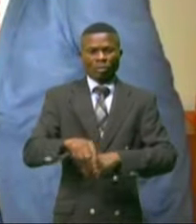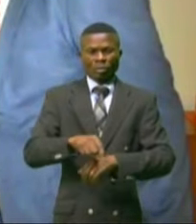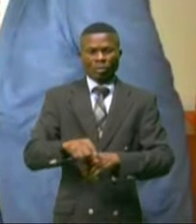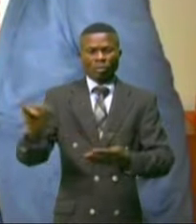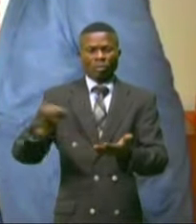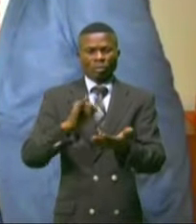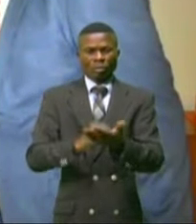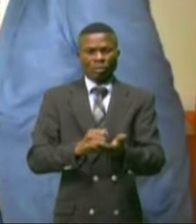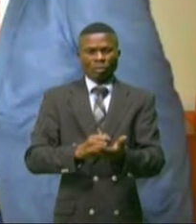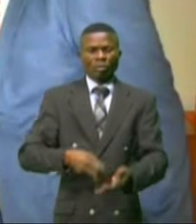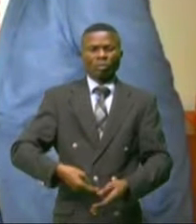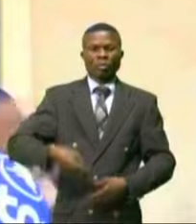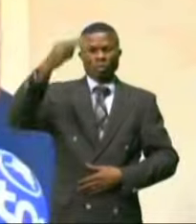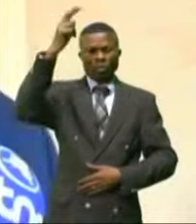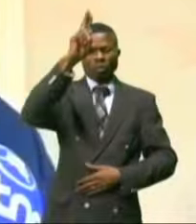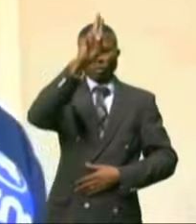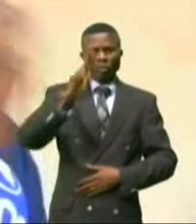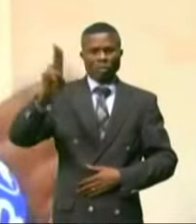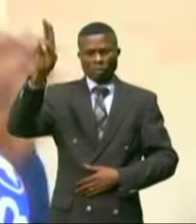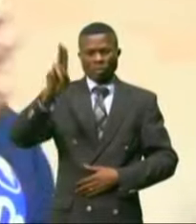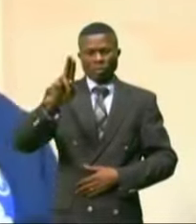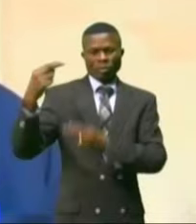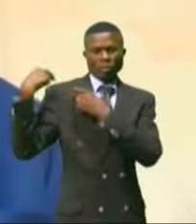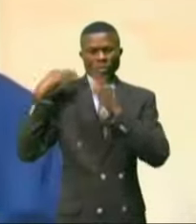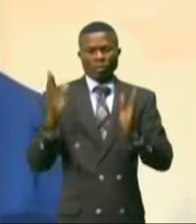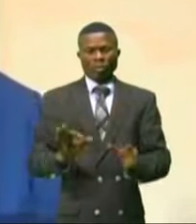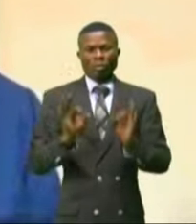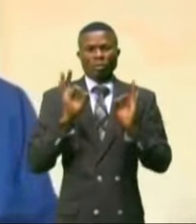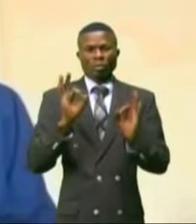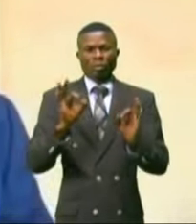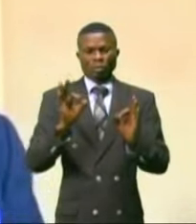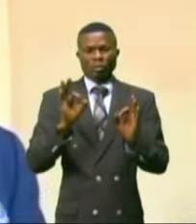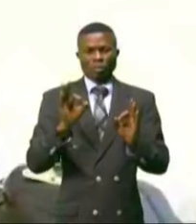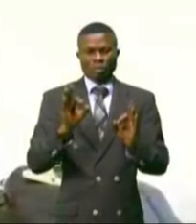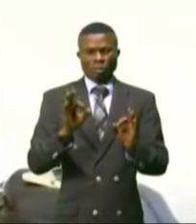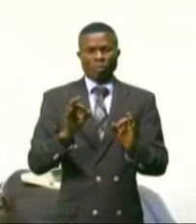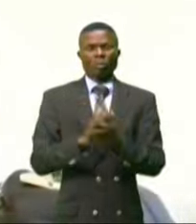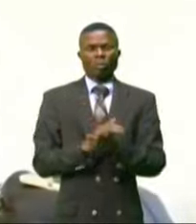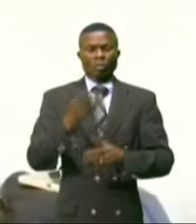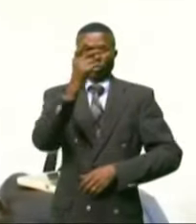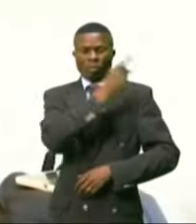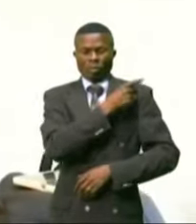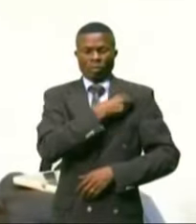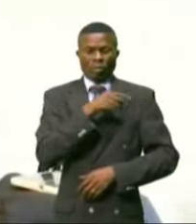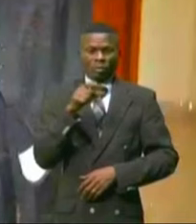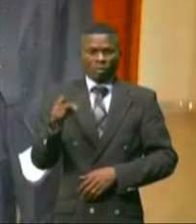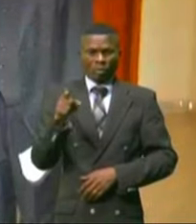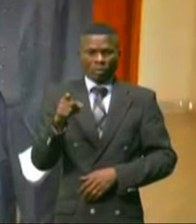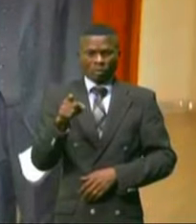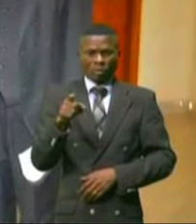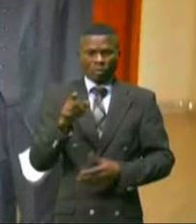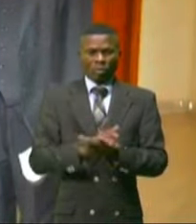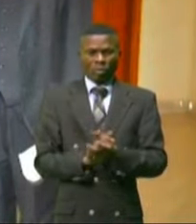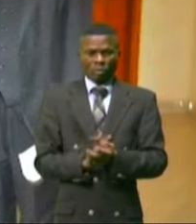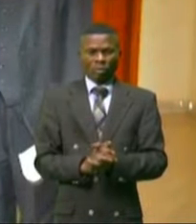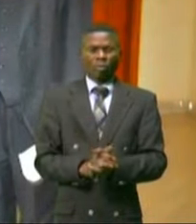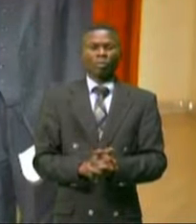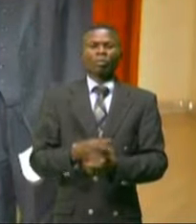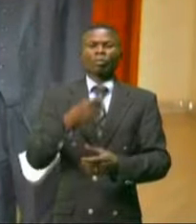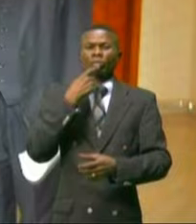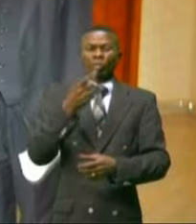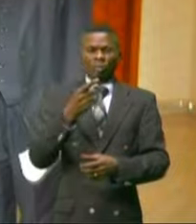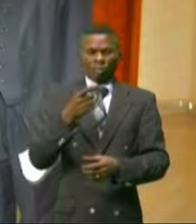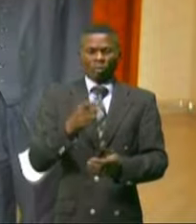dans le Haut-Tuélé a aussi un nouveau responsable, c'est Paul Wani, qui lui par la suite est passé rendre à César et ce